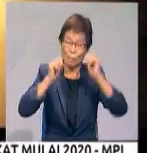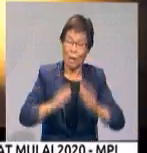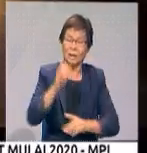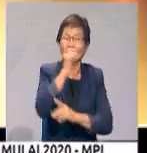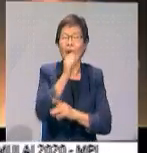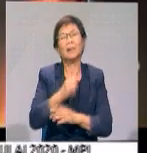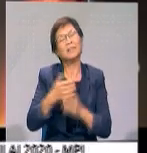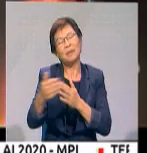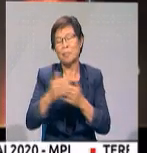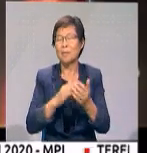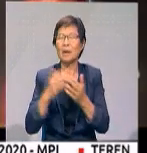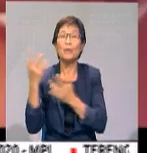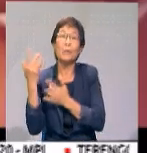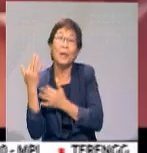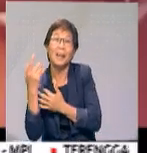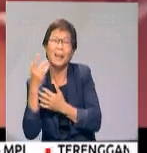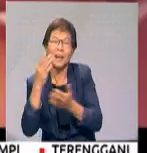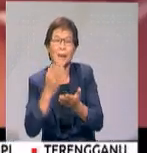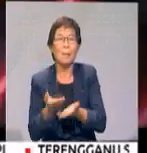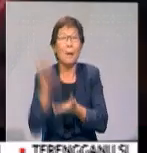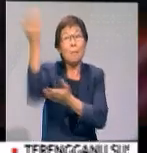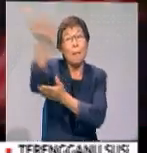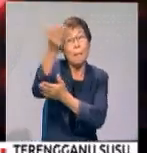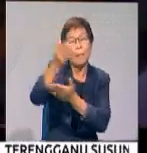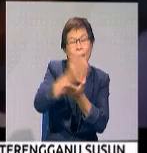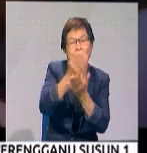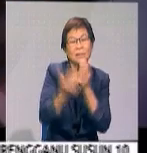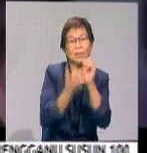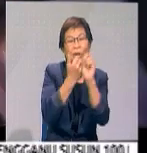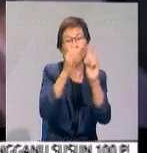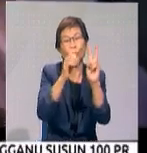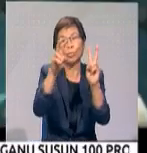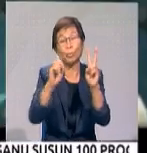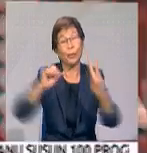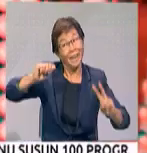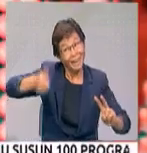sama-sama nantikan pembentangan Belanjawan 2020 esok.